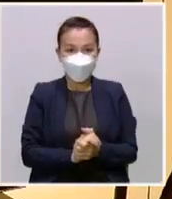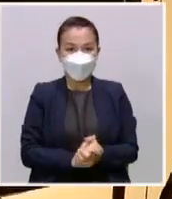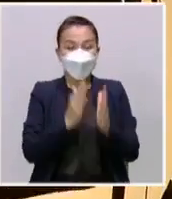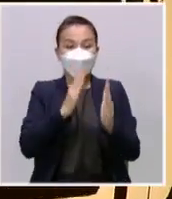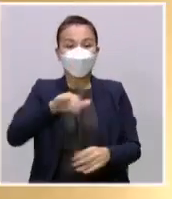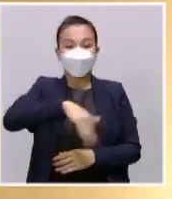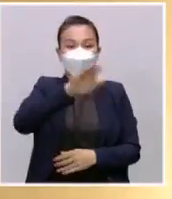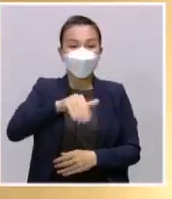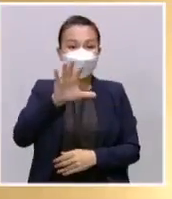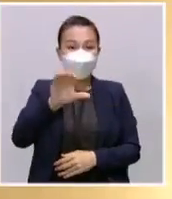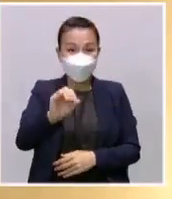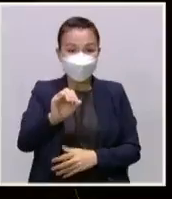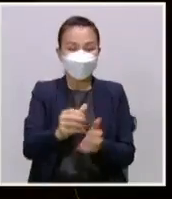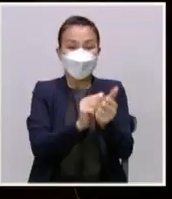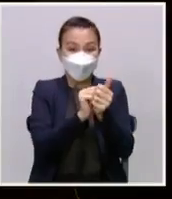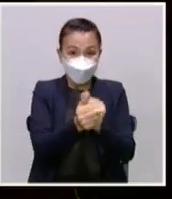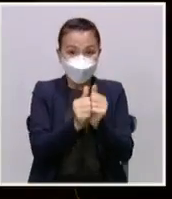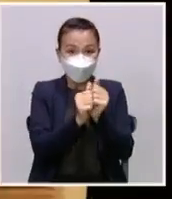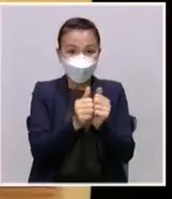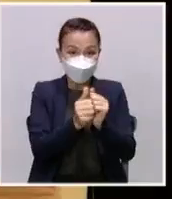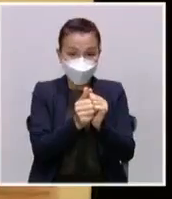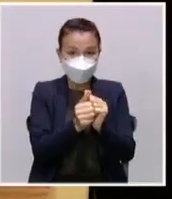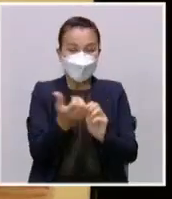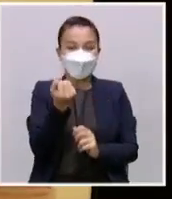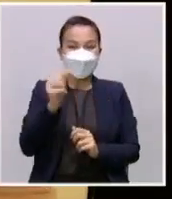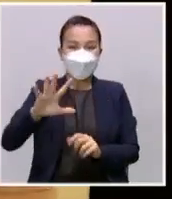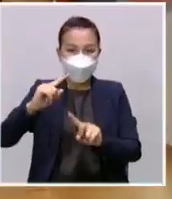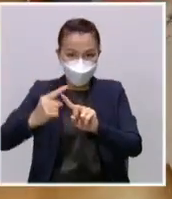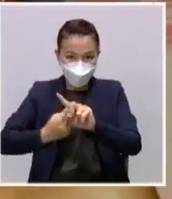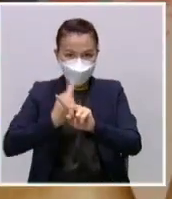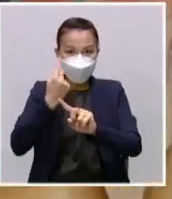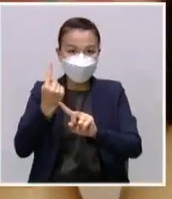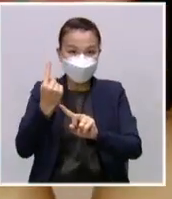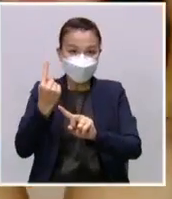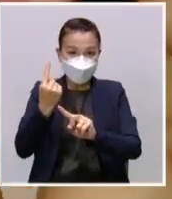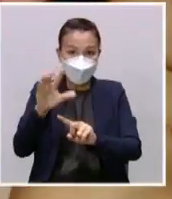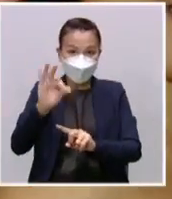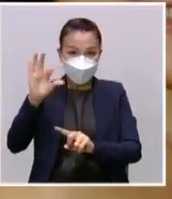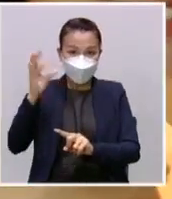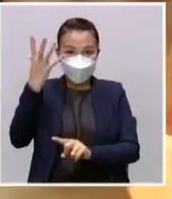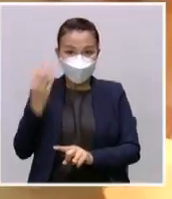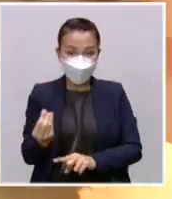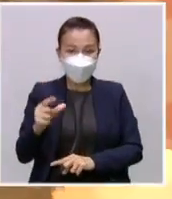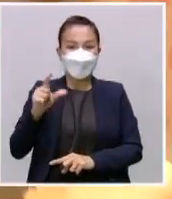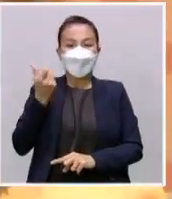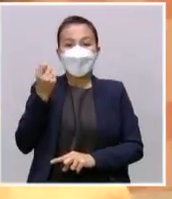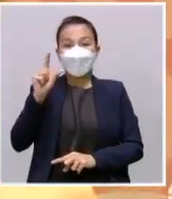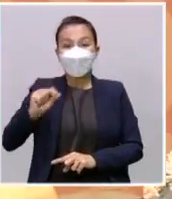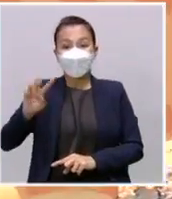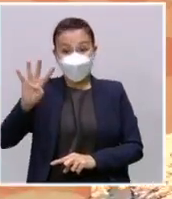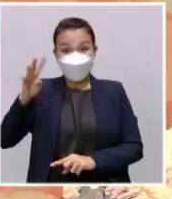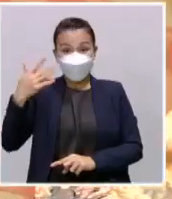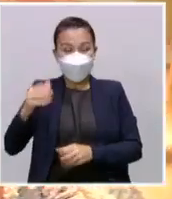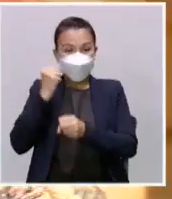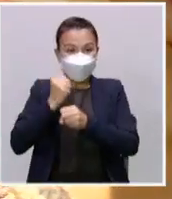จกรรมและประกวดในรอบคัดเลือกในวันที่15มกราคมนี้เพื่อคัดให้เหลือเพียง24คนสุดท้ายไปเก็บตัวทำกิ